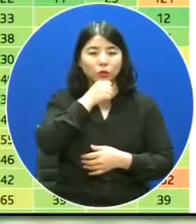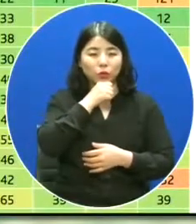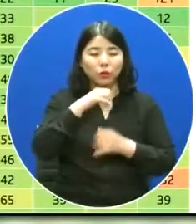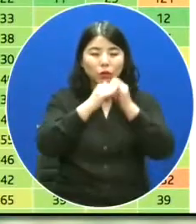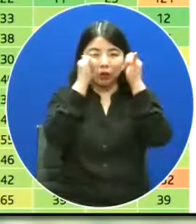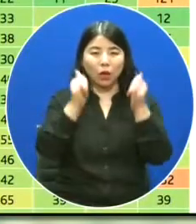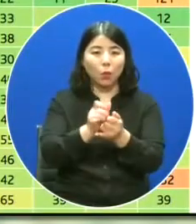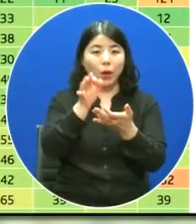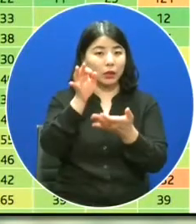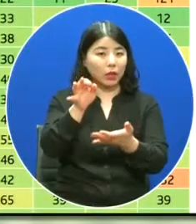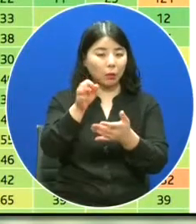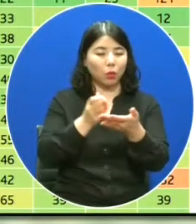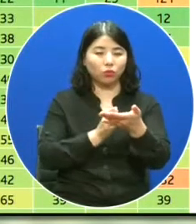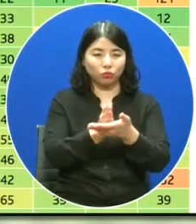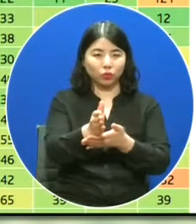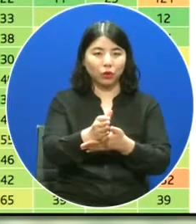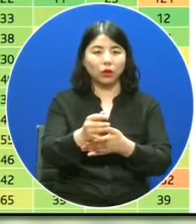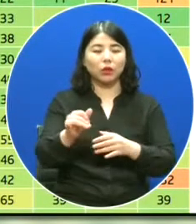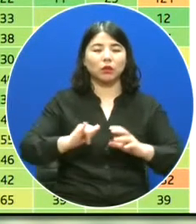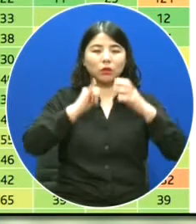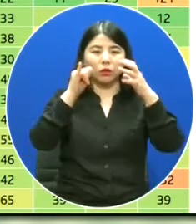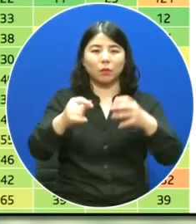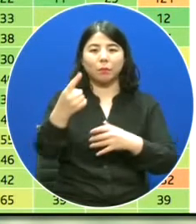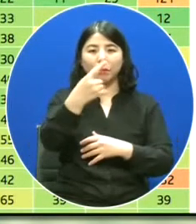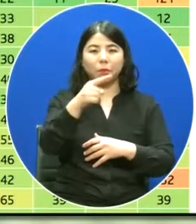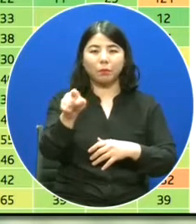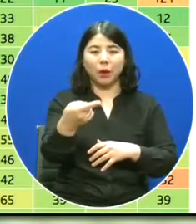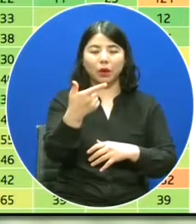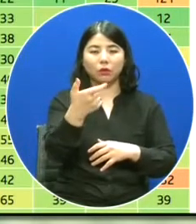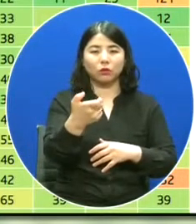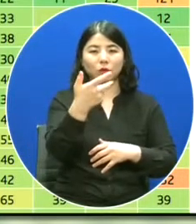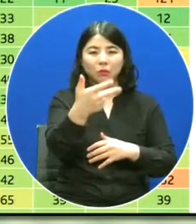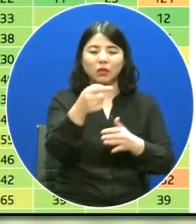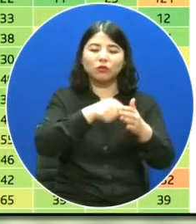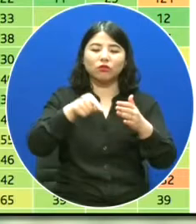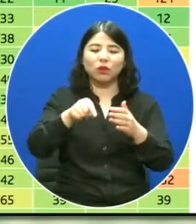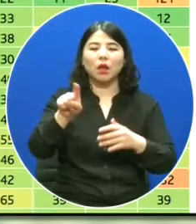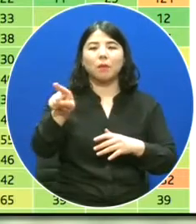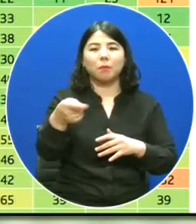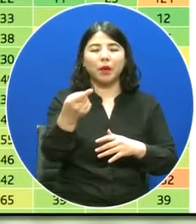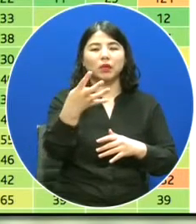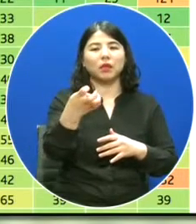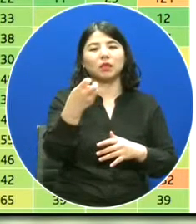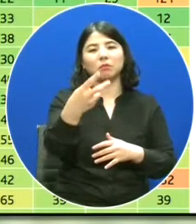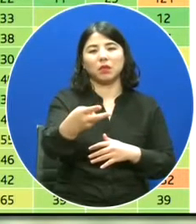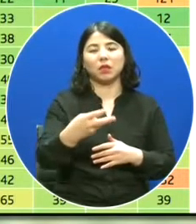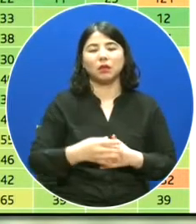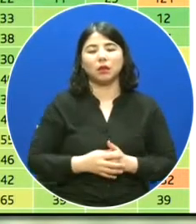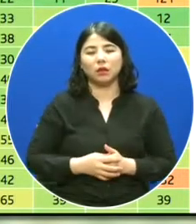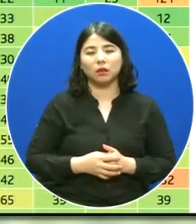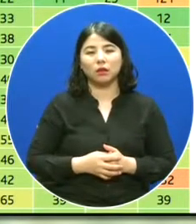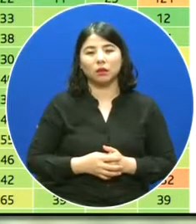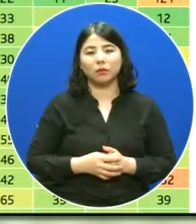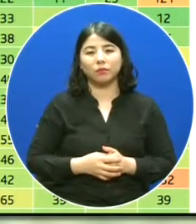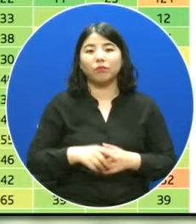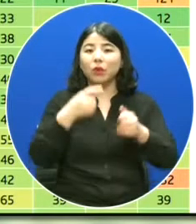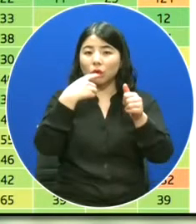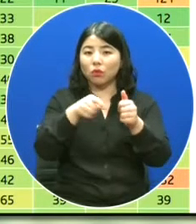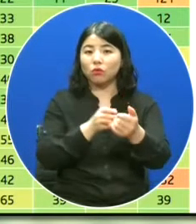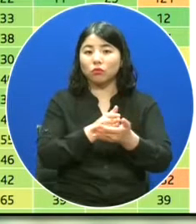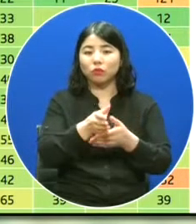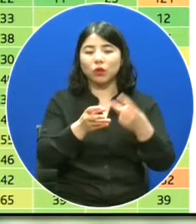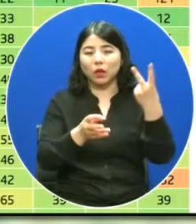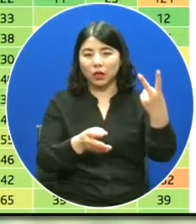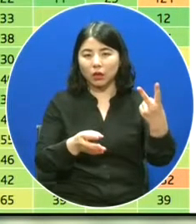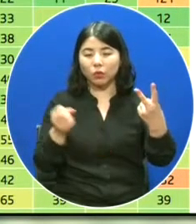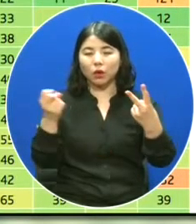가운데 사회자본 부문이 전 세계 167개국 중에 142위를 차지한 것으로 나타났습니다. 교육